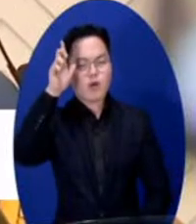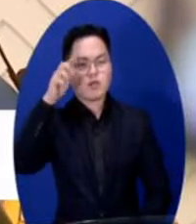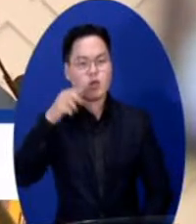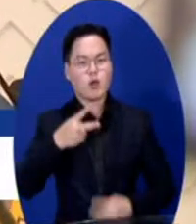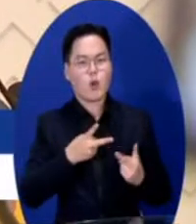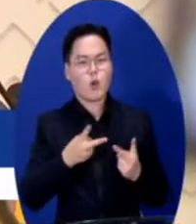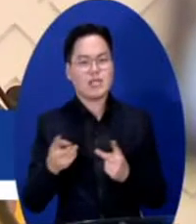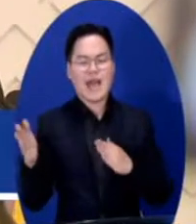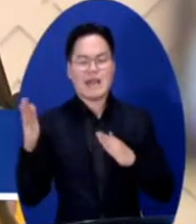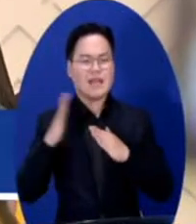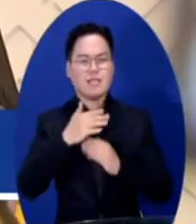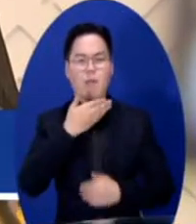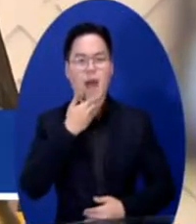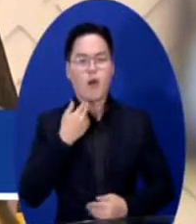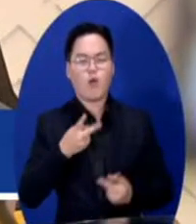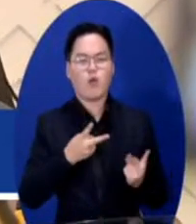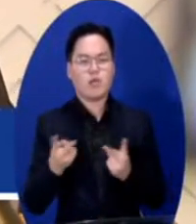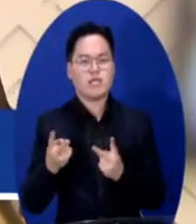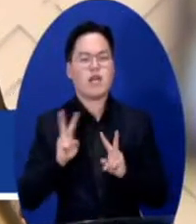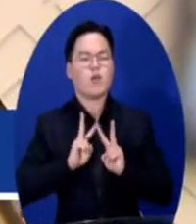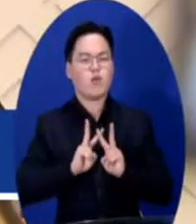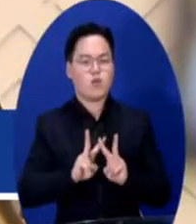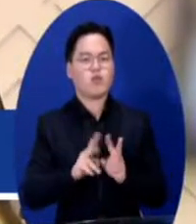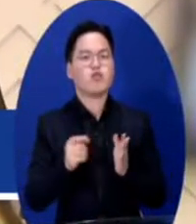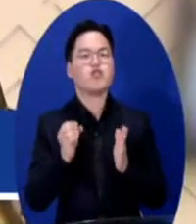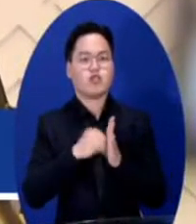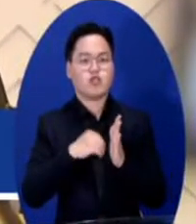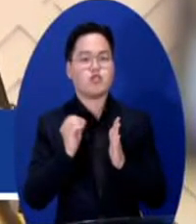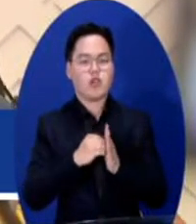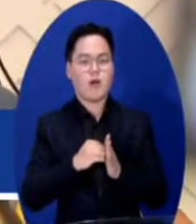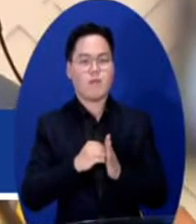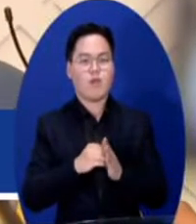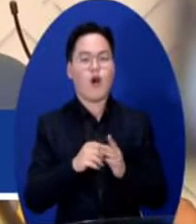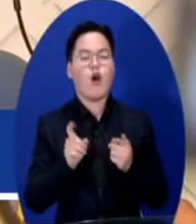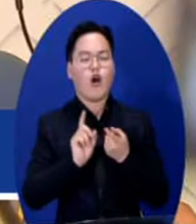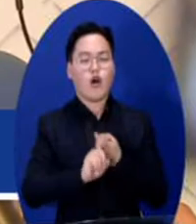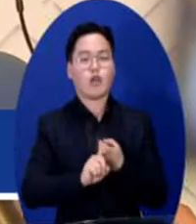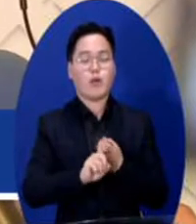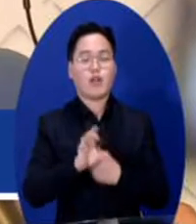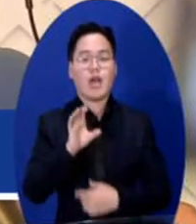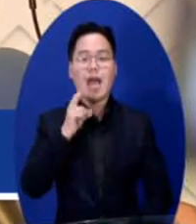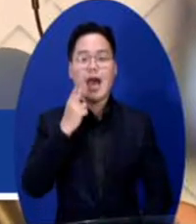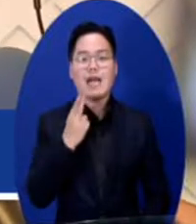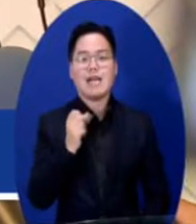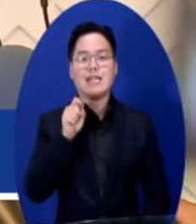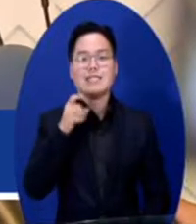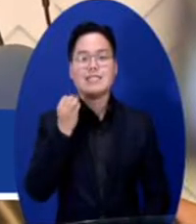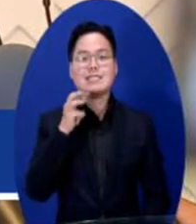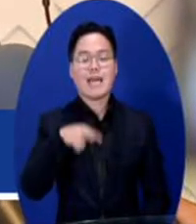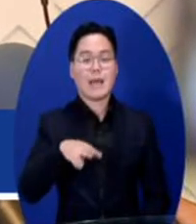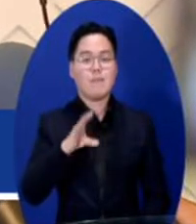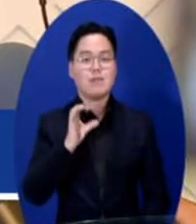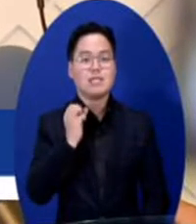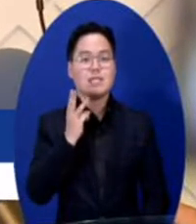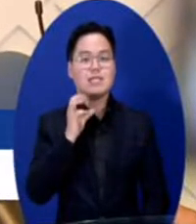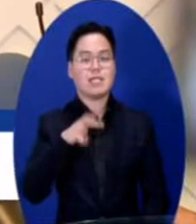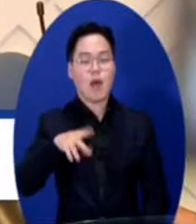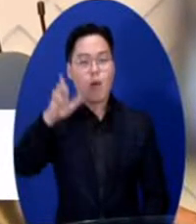үйлчлэгийг тасралтгүй явуулах шаардлагатай байна шүү дээ. Гол хоёр салбар байгаа хэвгүй. Тэр үүний тулд бол цахим системийг нэвтрүүлэхгүй боловсролын салбарт